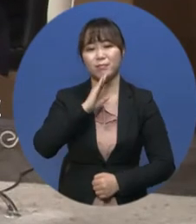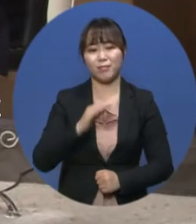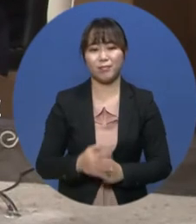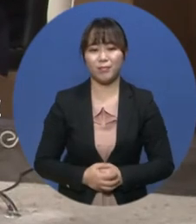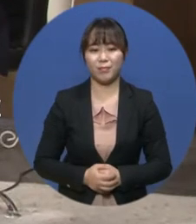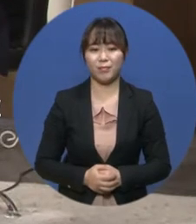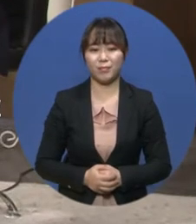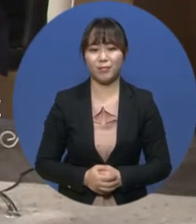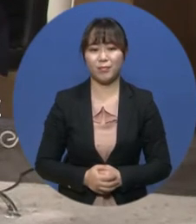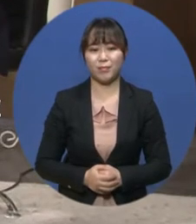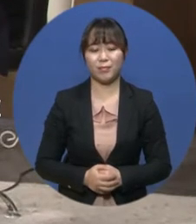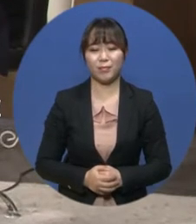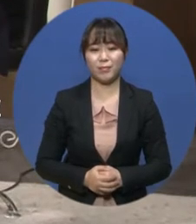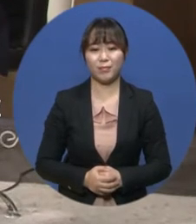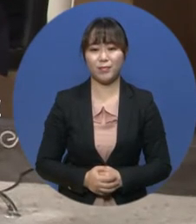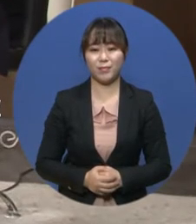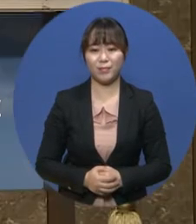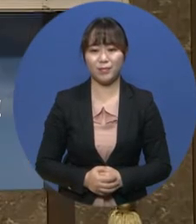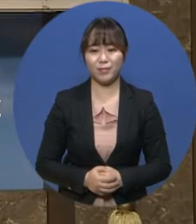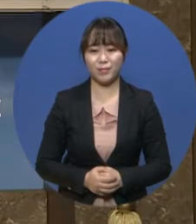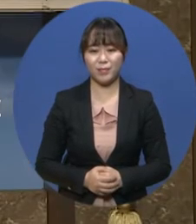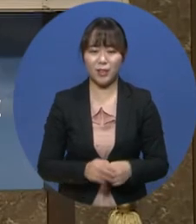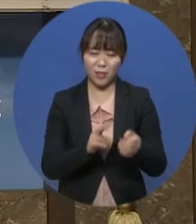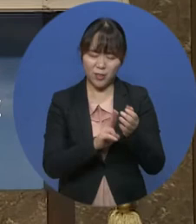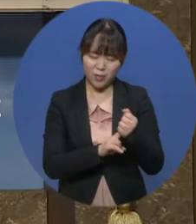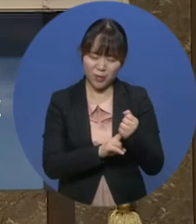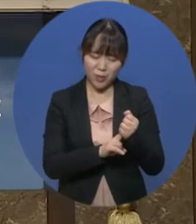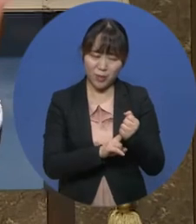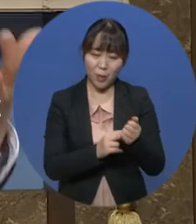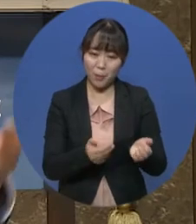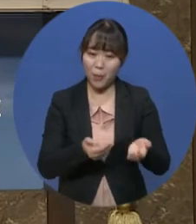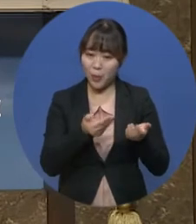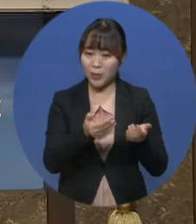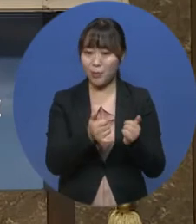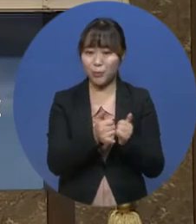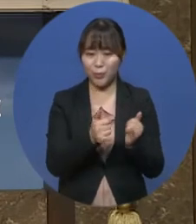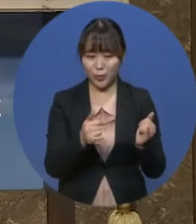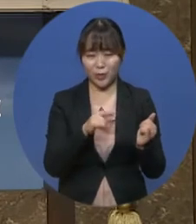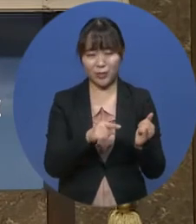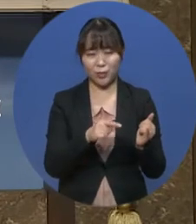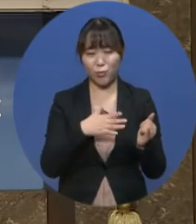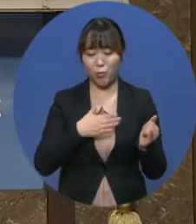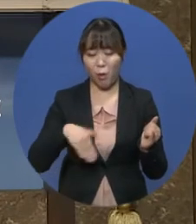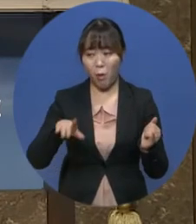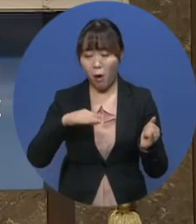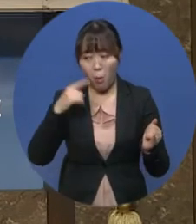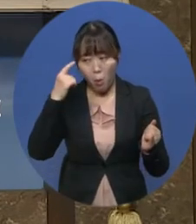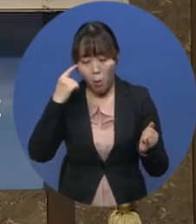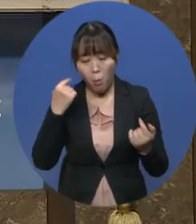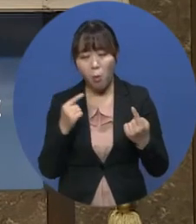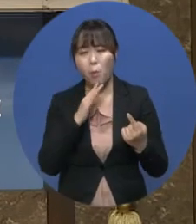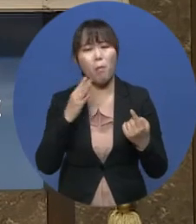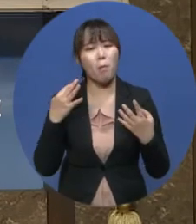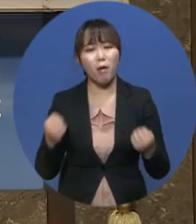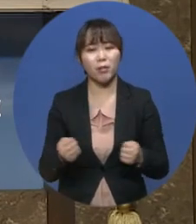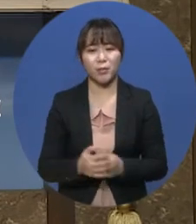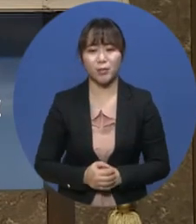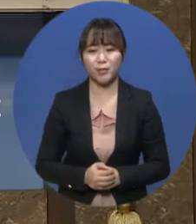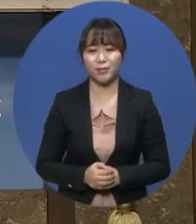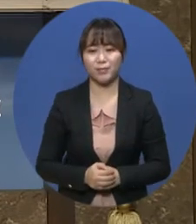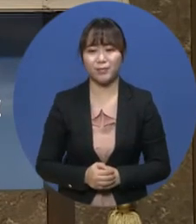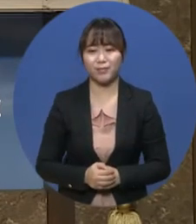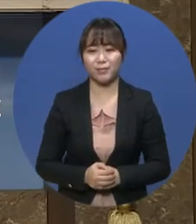그것은 어 그 숨어서 봉사하시는 분들이 우리가 생각하는 것보다 훨씬 많더라구요